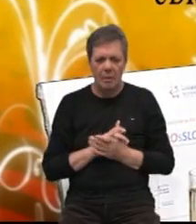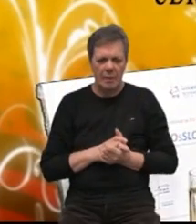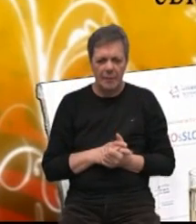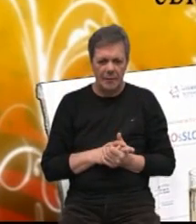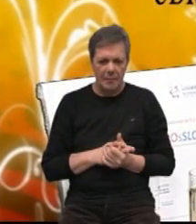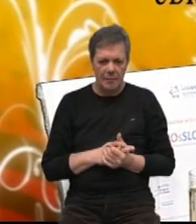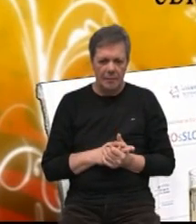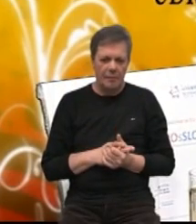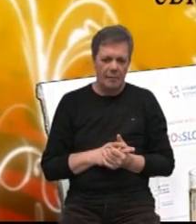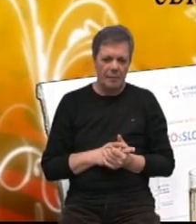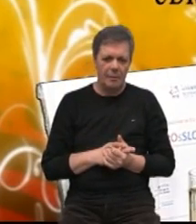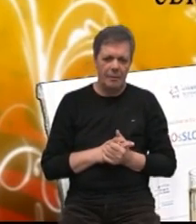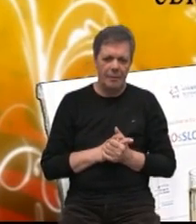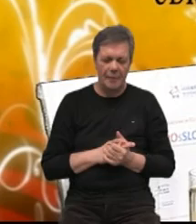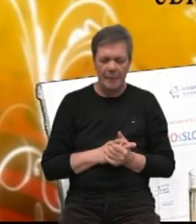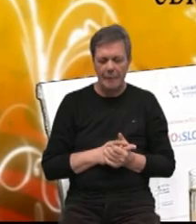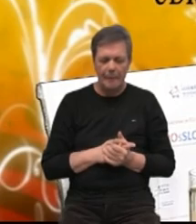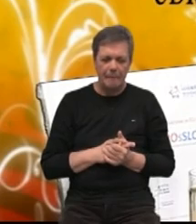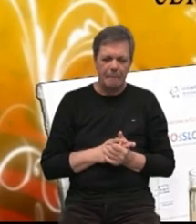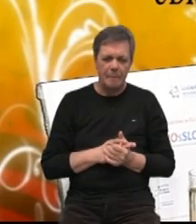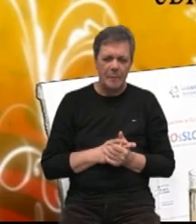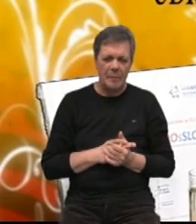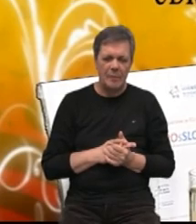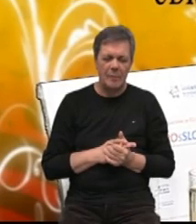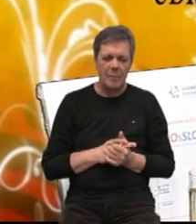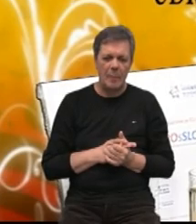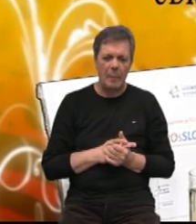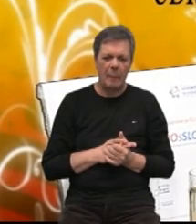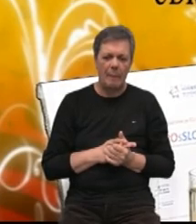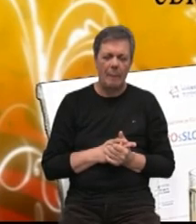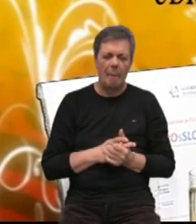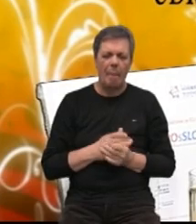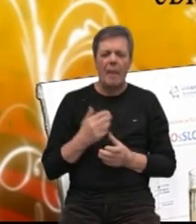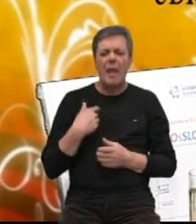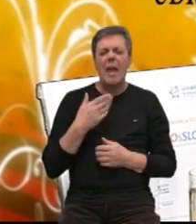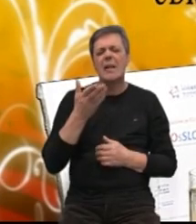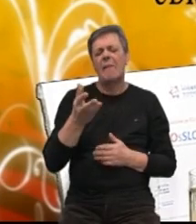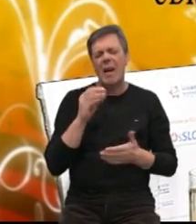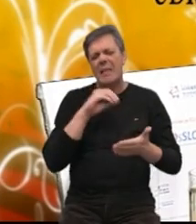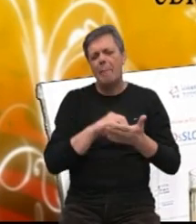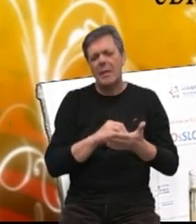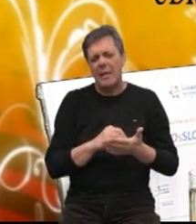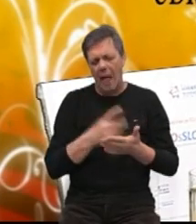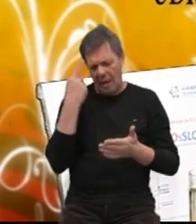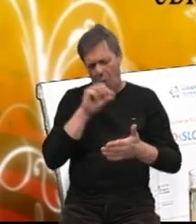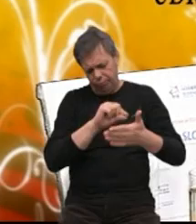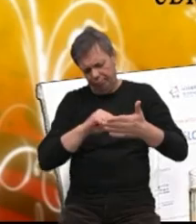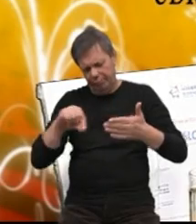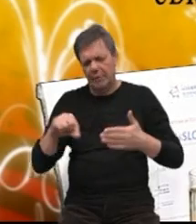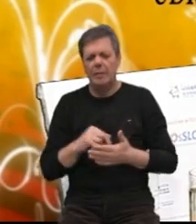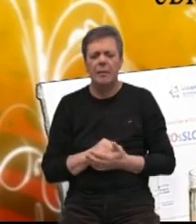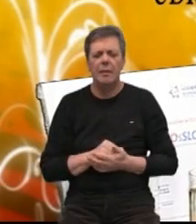bi se malo prišlepali pa bi malo imali neku veze. Ne bi. Marija Lacko. Ja sam vas napisala u